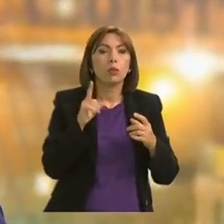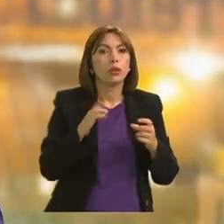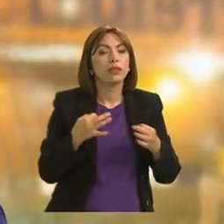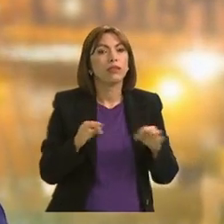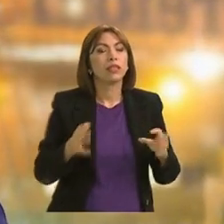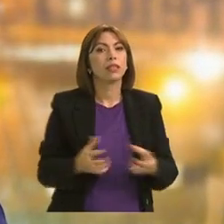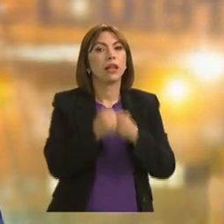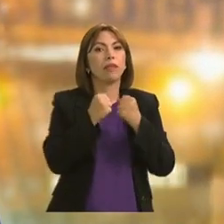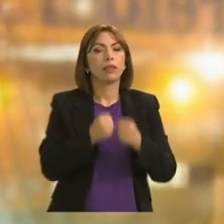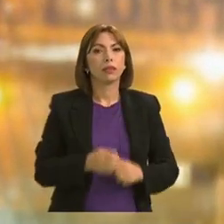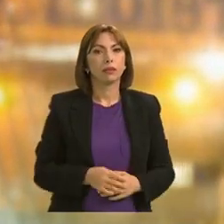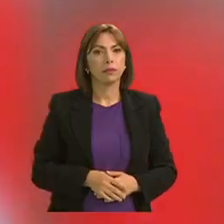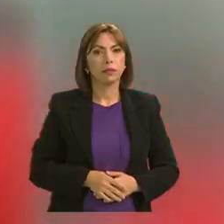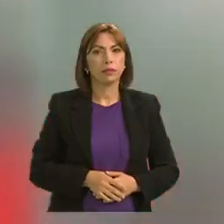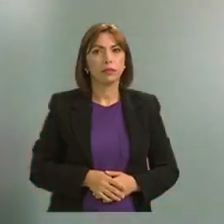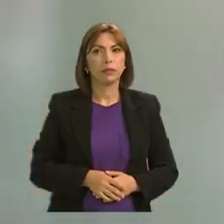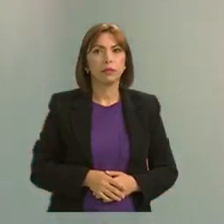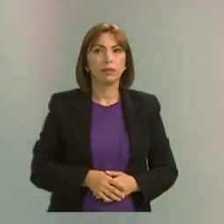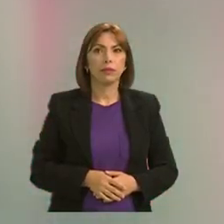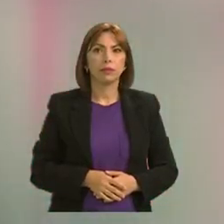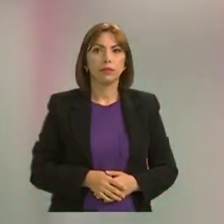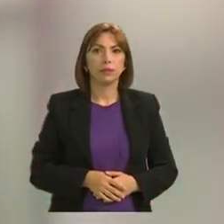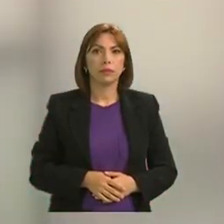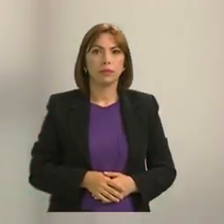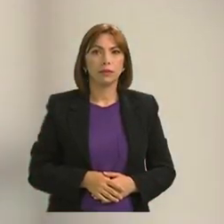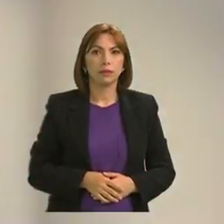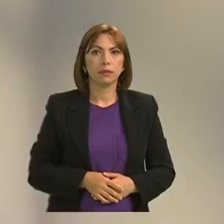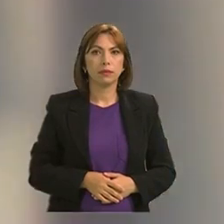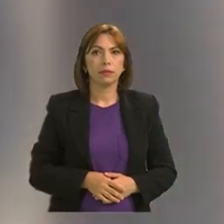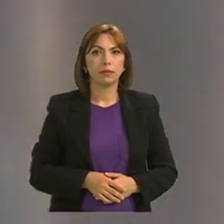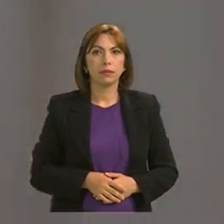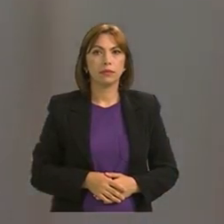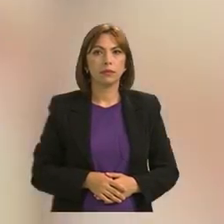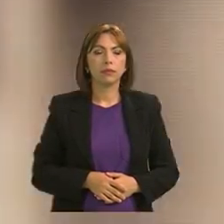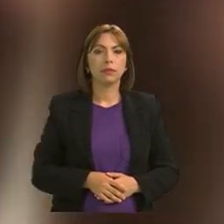mai poate fi salvat. Apartament la decazare în Mamaia.